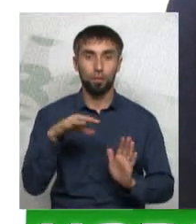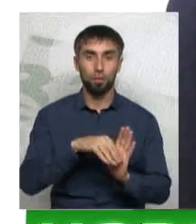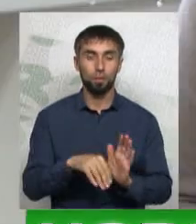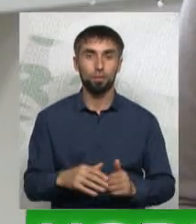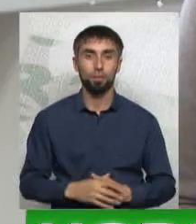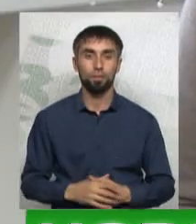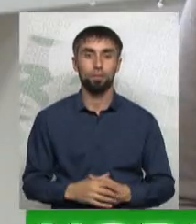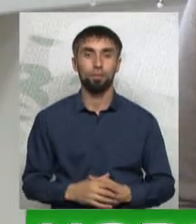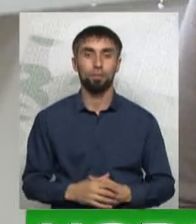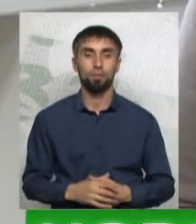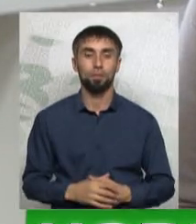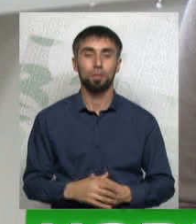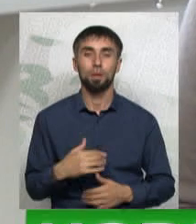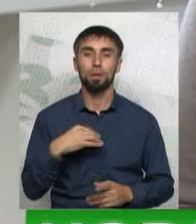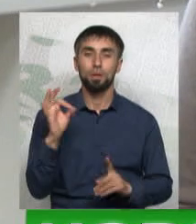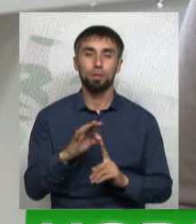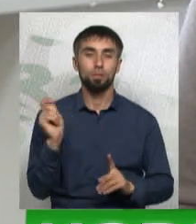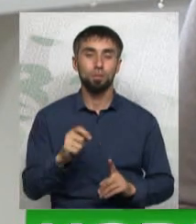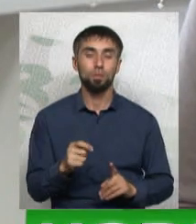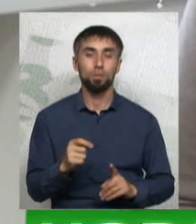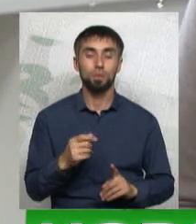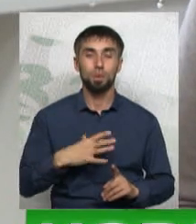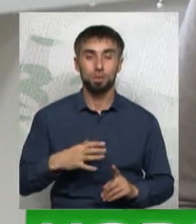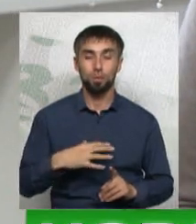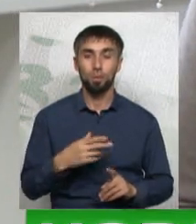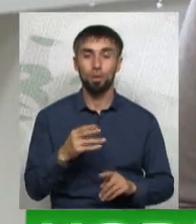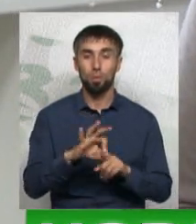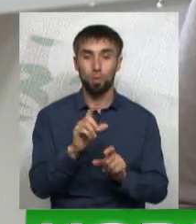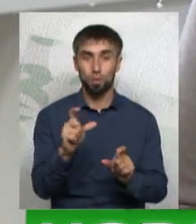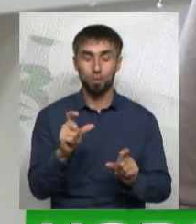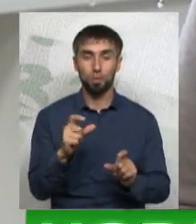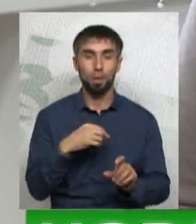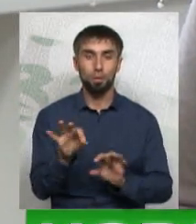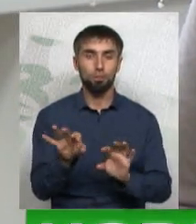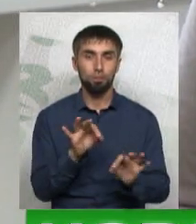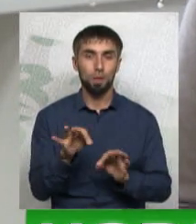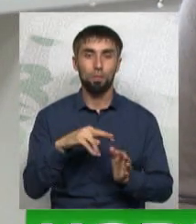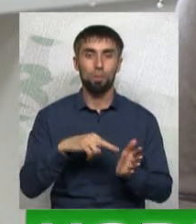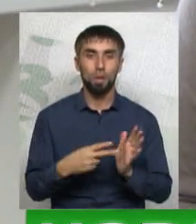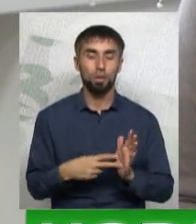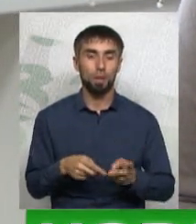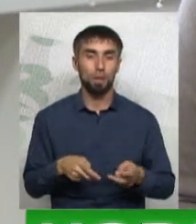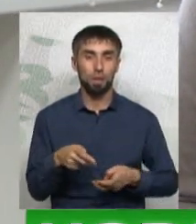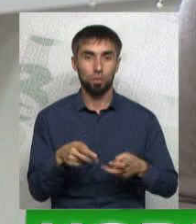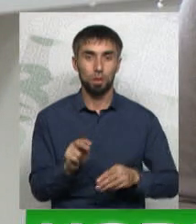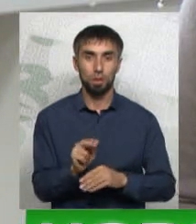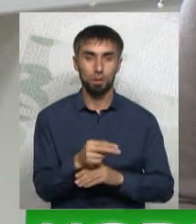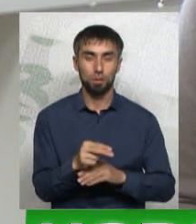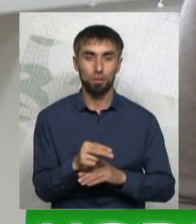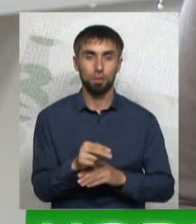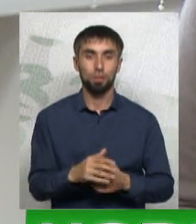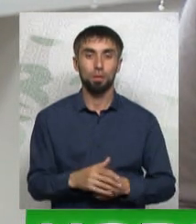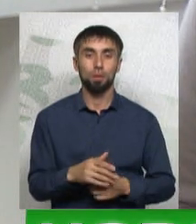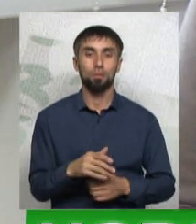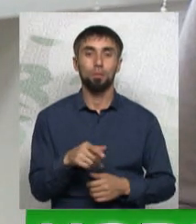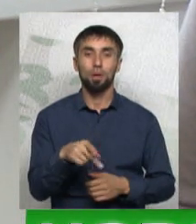включительно. Цель нашего визита – отобрать пациентов на плановое хирургическое лечение. Данное лечение